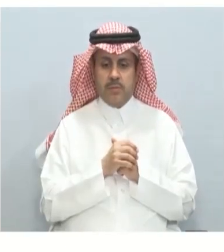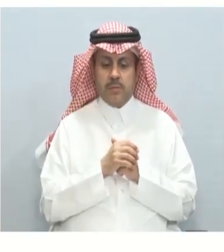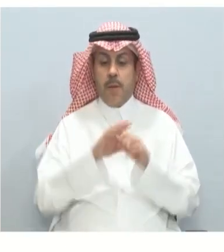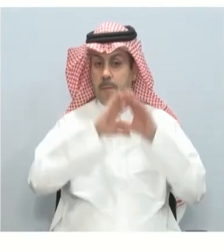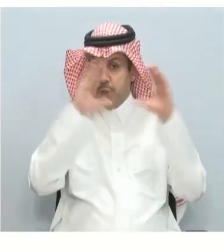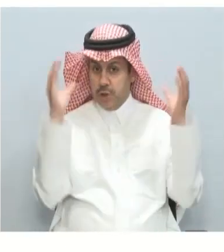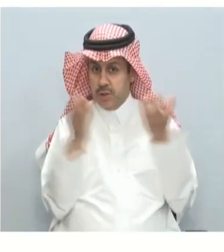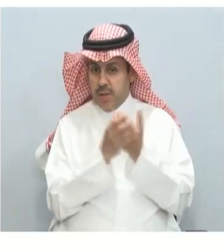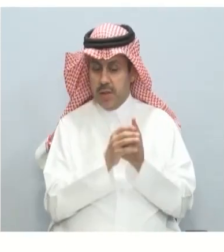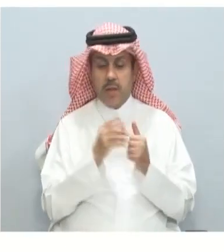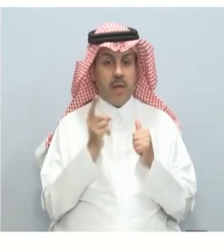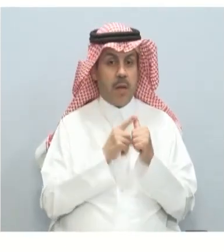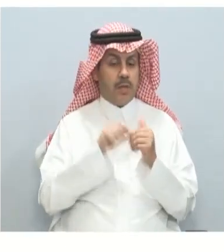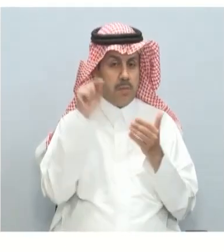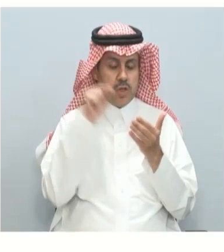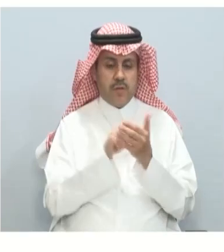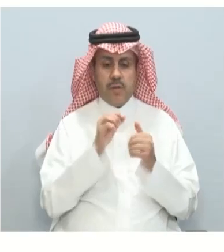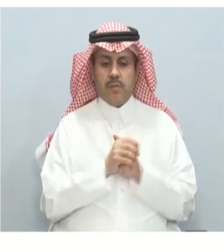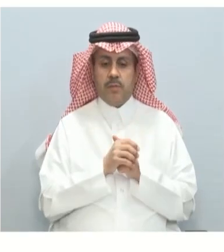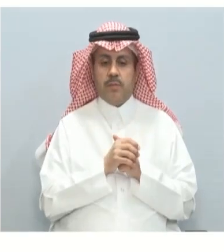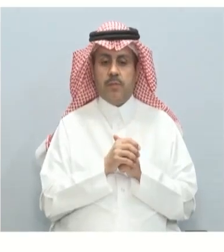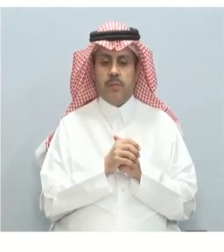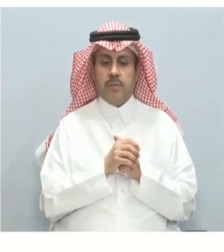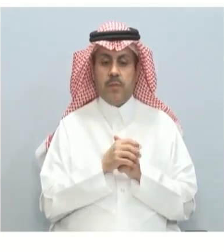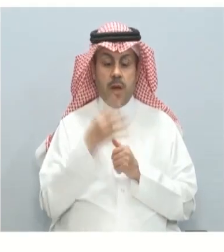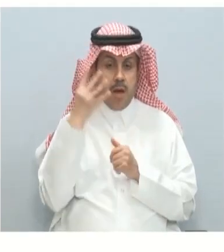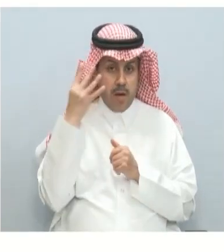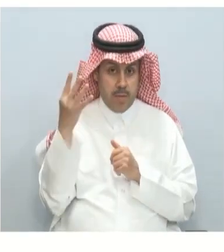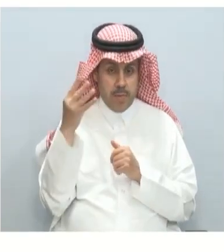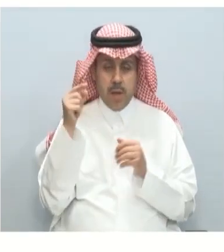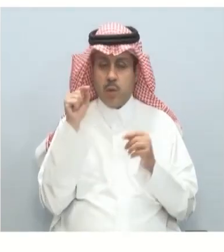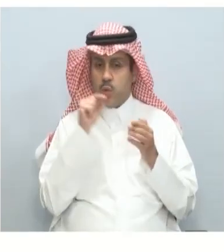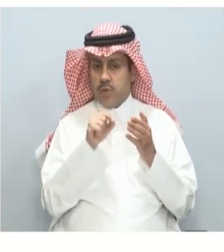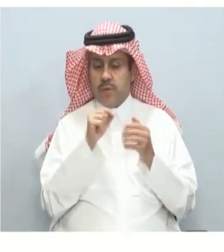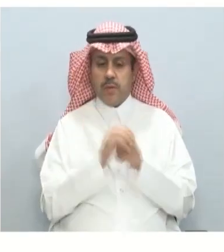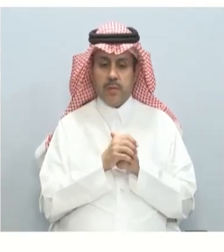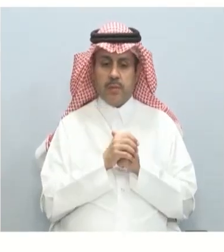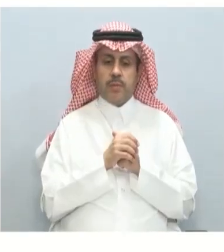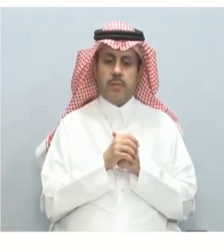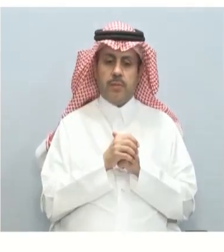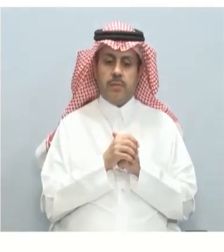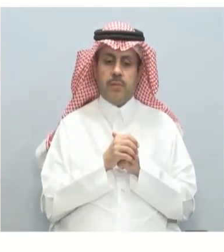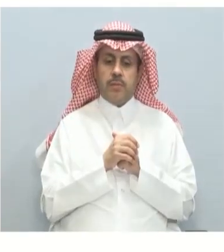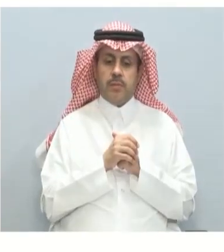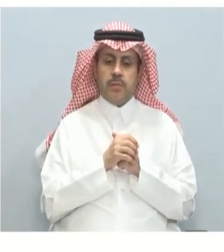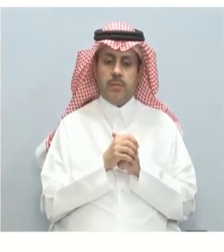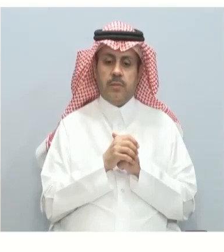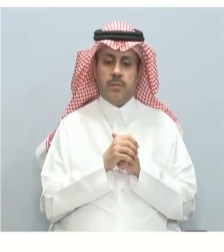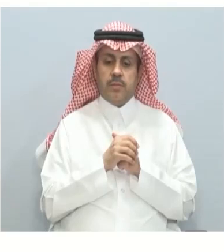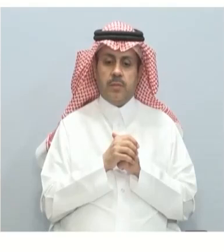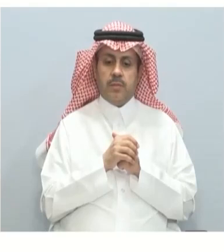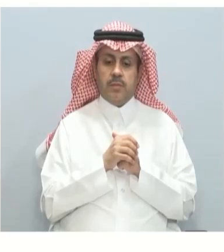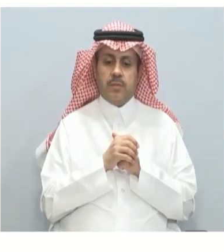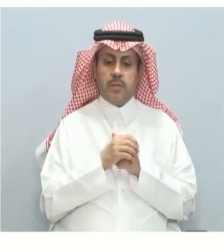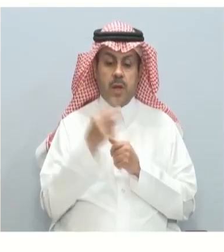بيكون يبدا من عند الصفر الاكس اللي هو بعدين 4 وصفر ه